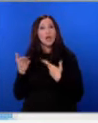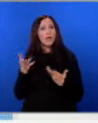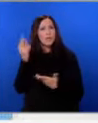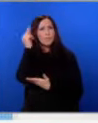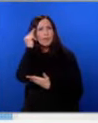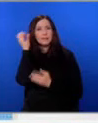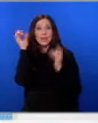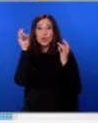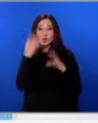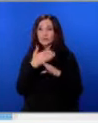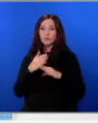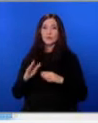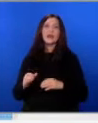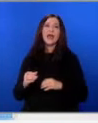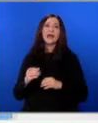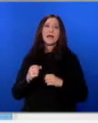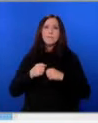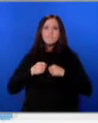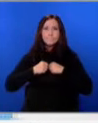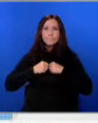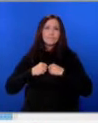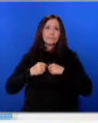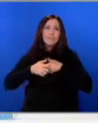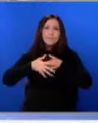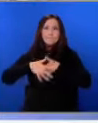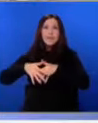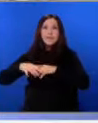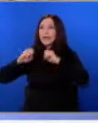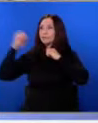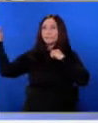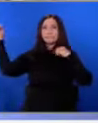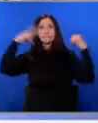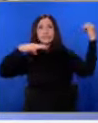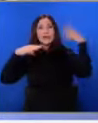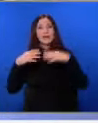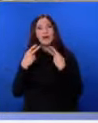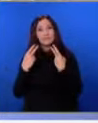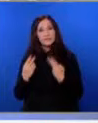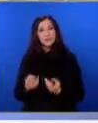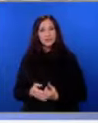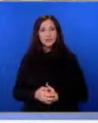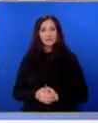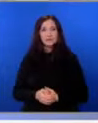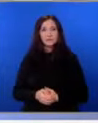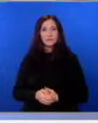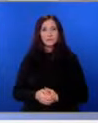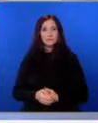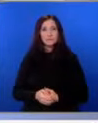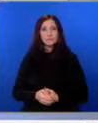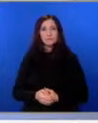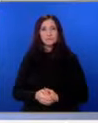на героите ще се проведе митинг Заря. Включваме оттам сега Николай Решинов. Добър вечер, Ники.